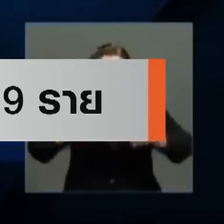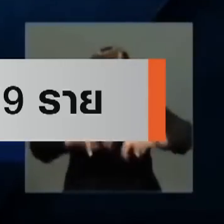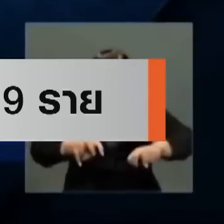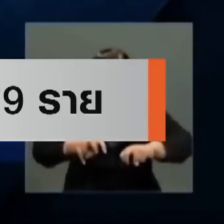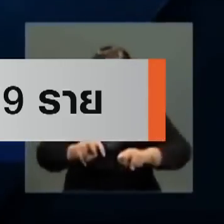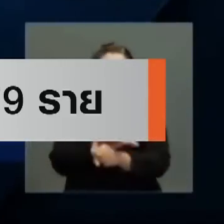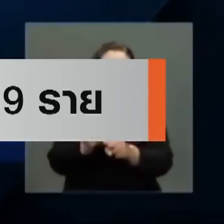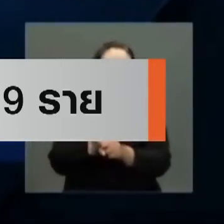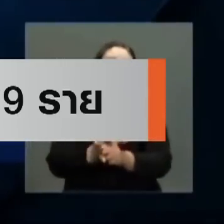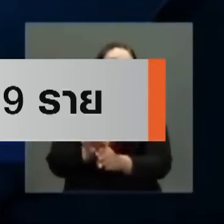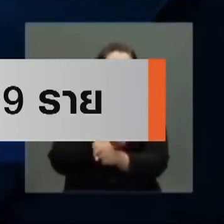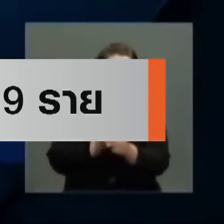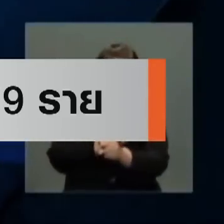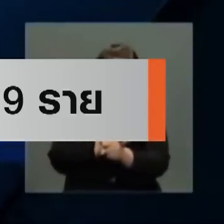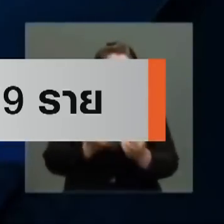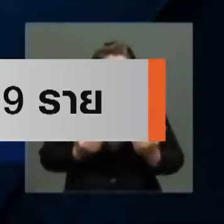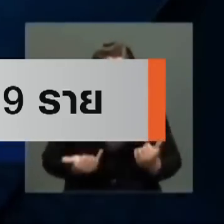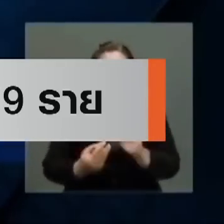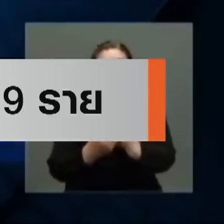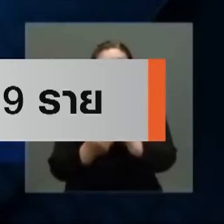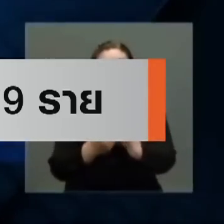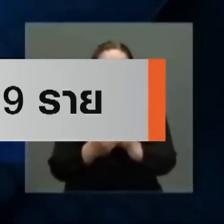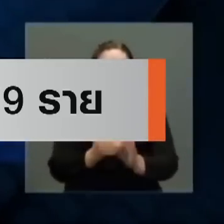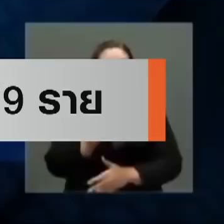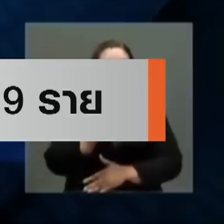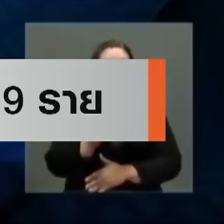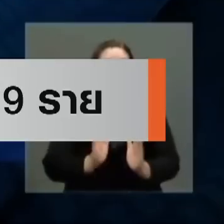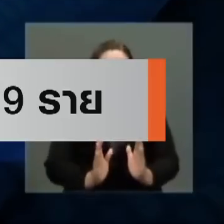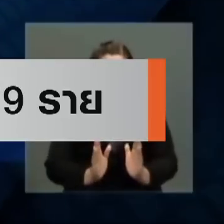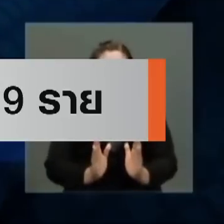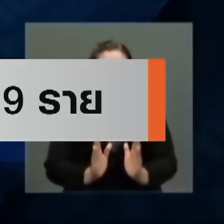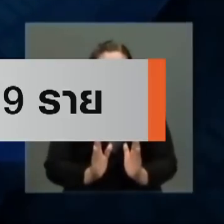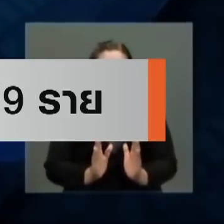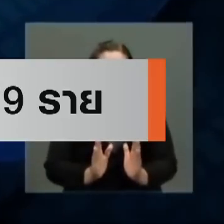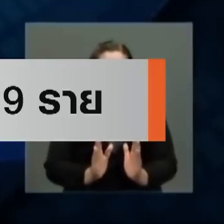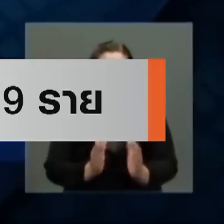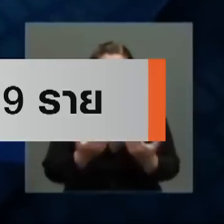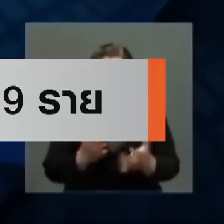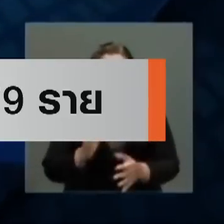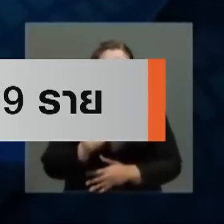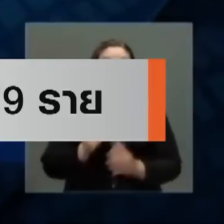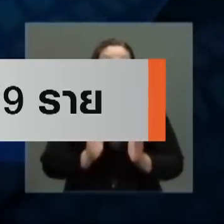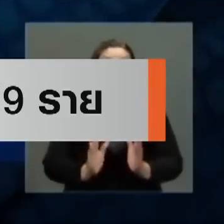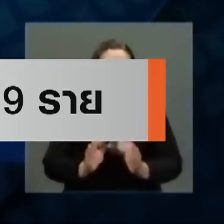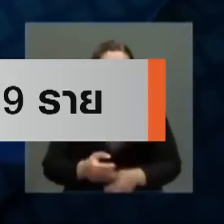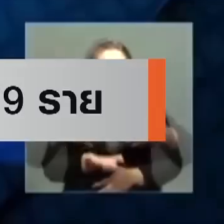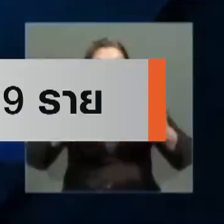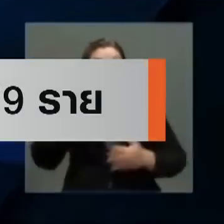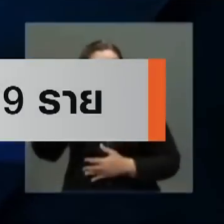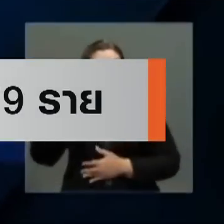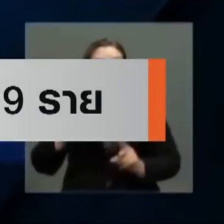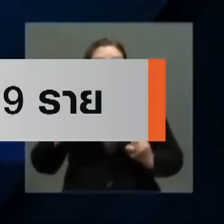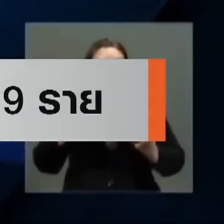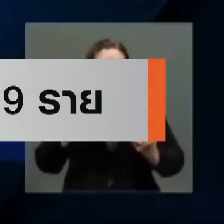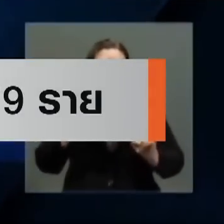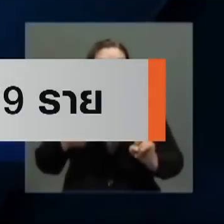สมุทรสาคร 50รายสมุทรสงคราม ๔รายนนทบุรี 2รายส่งผลให้มีจำนวนผู้ป่วยยืนยันสะสมล่า